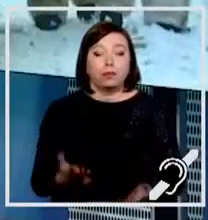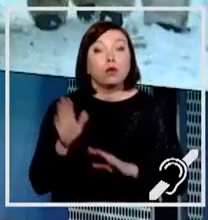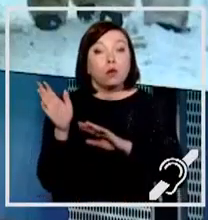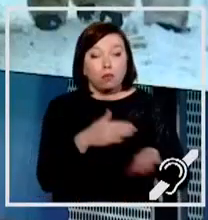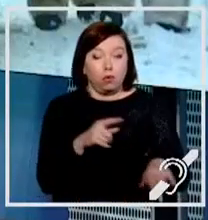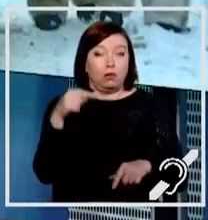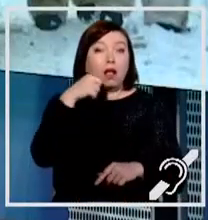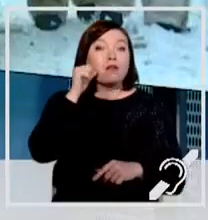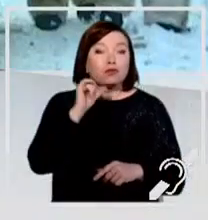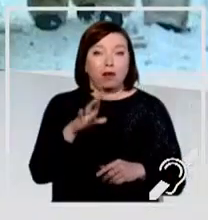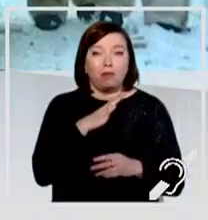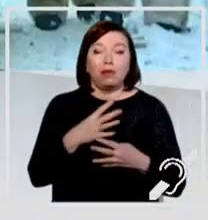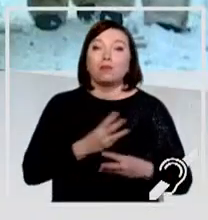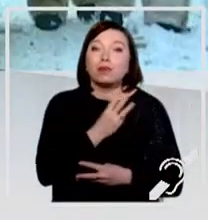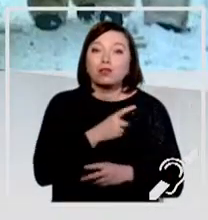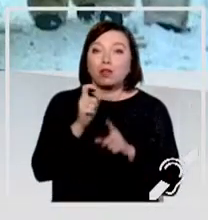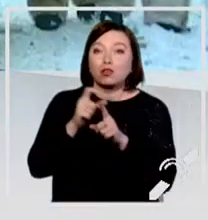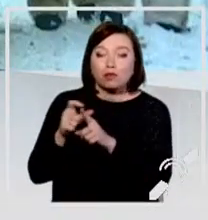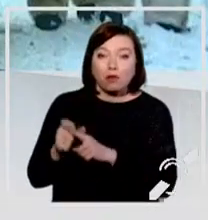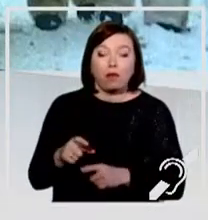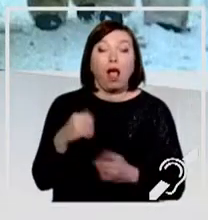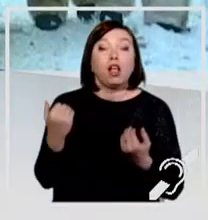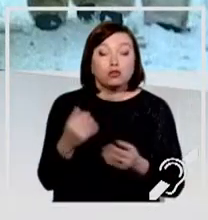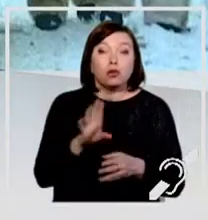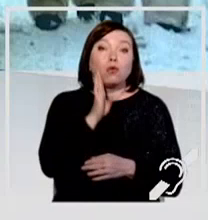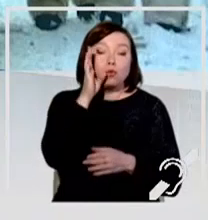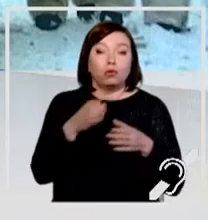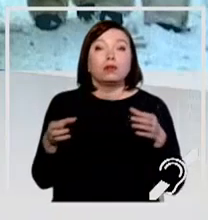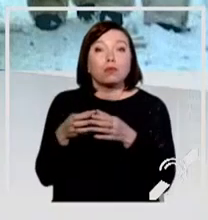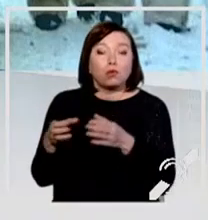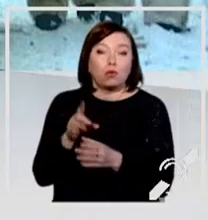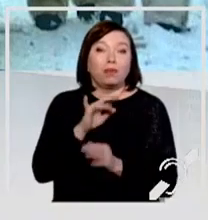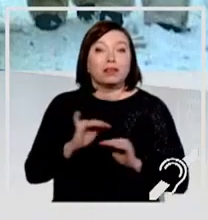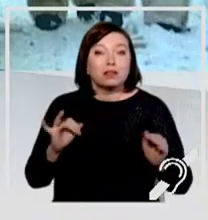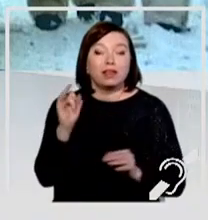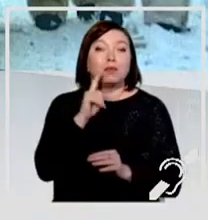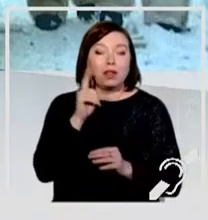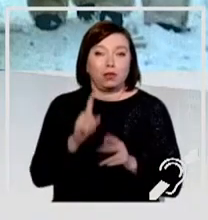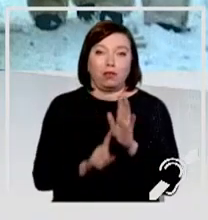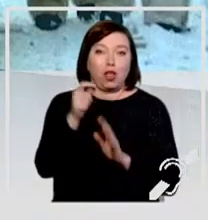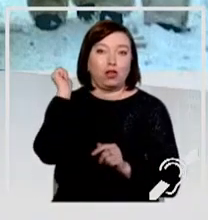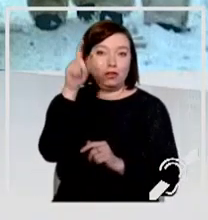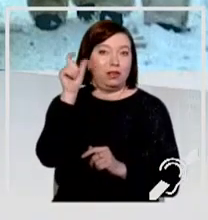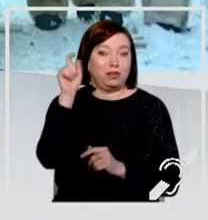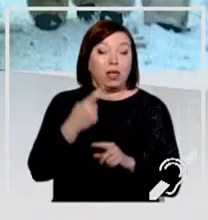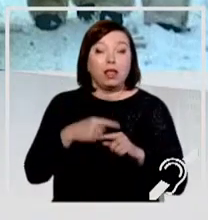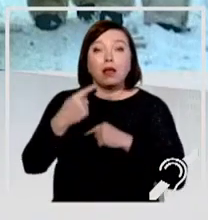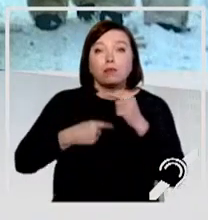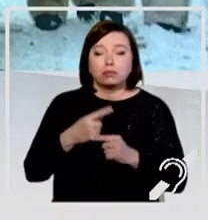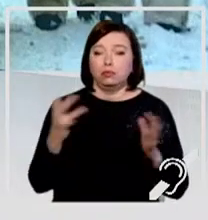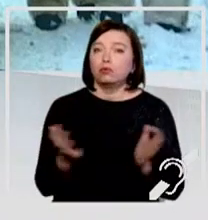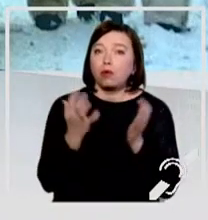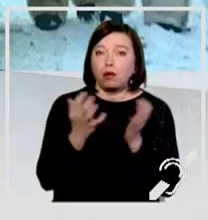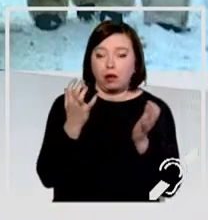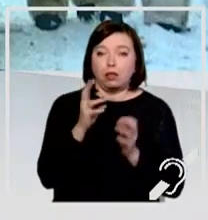după ce ieri au mers cu plugușorul azi dimineață cetele de copii și tineri au pornit cu semănatul obiceiul este păstrat cu